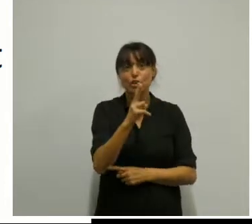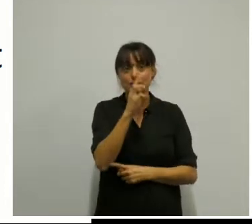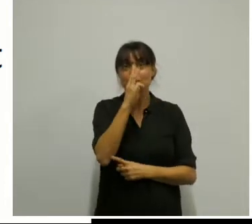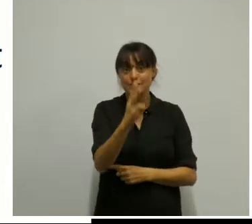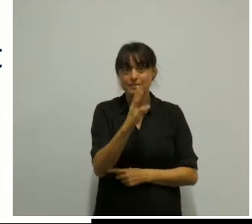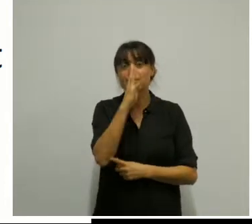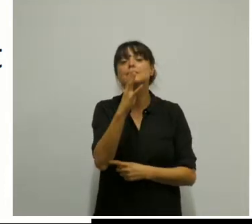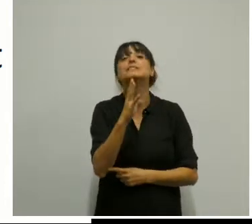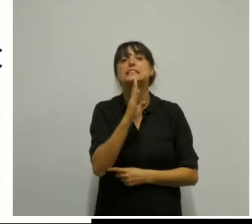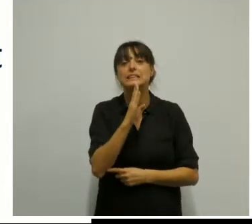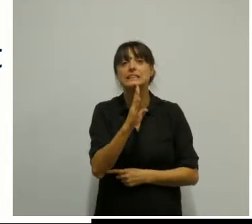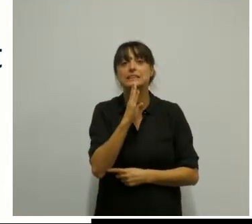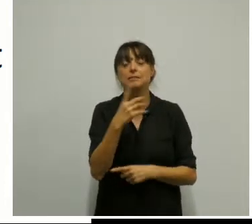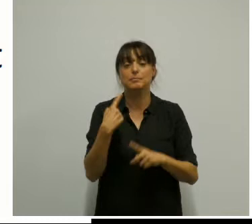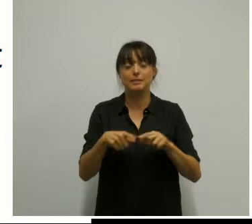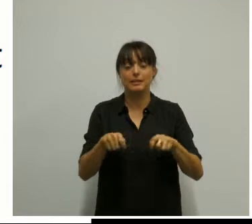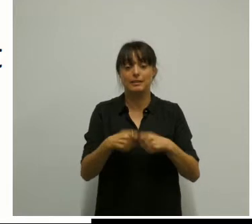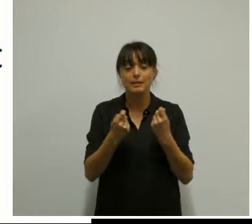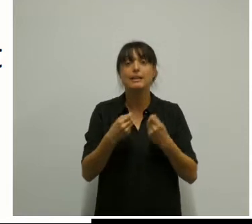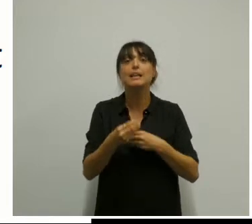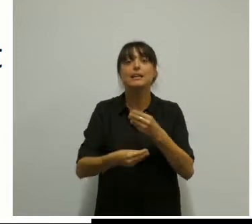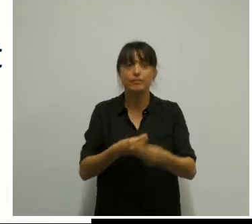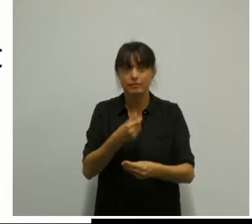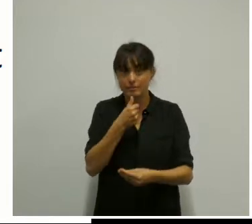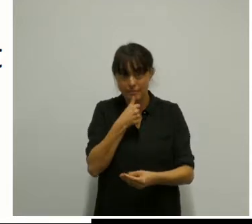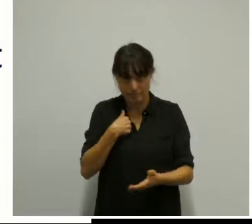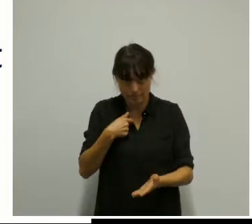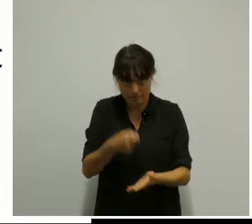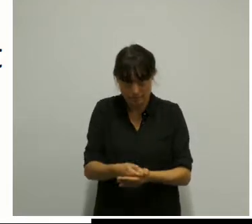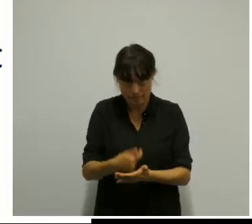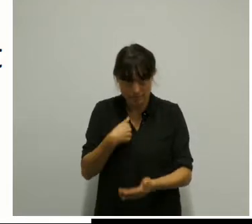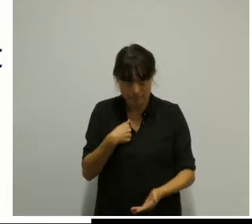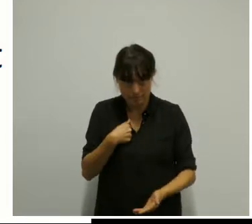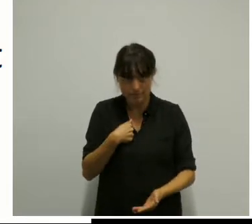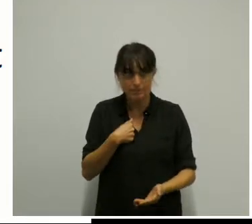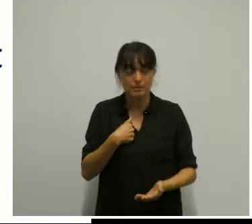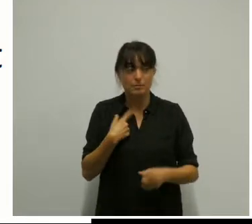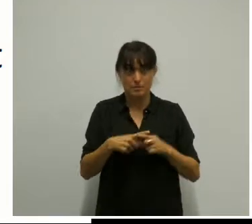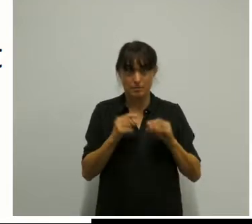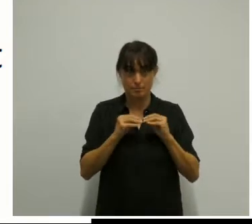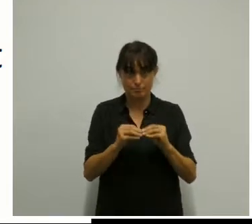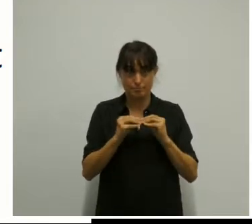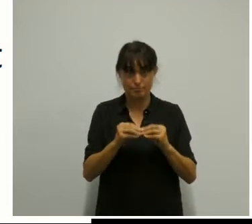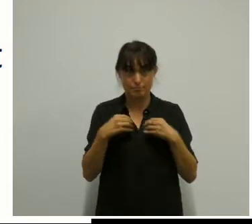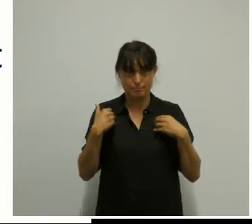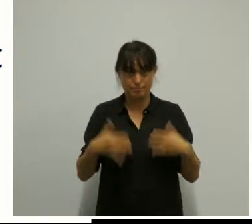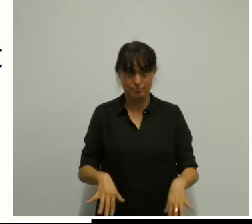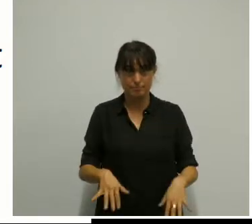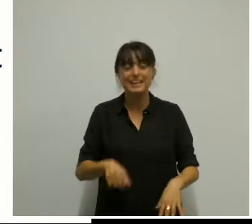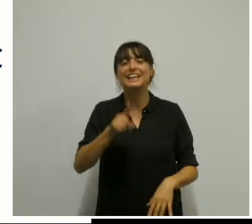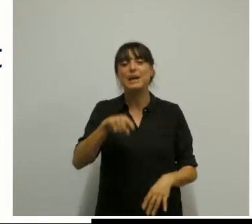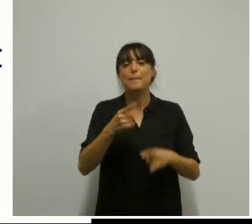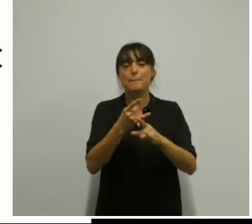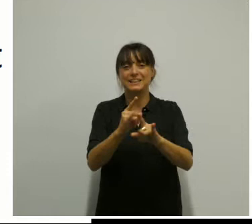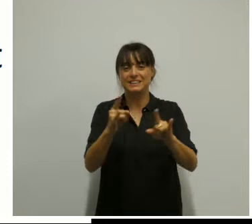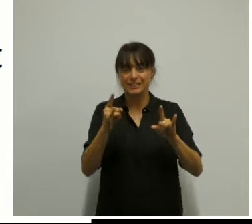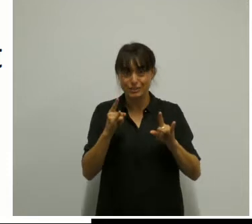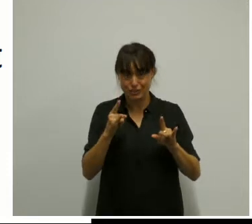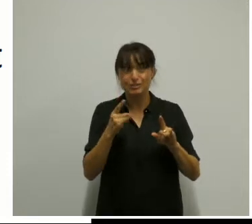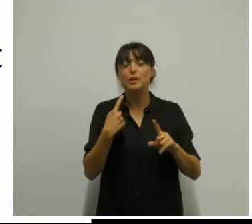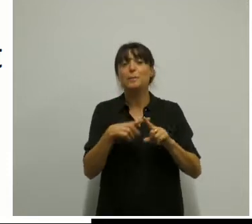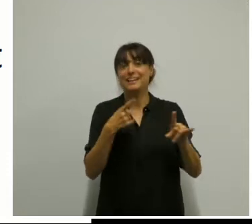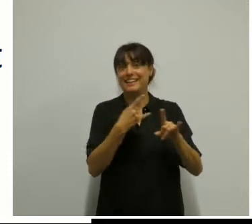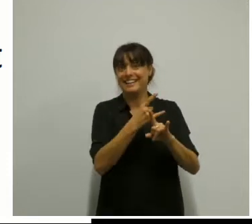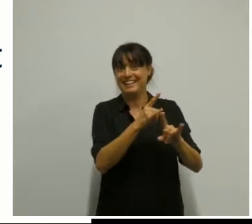quart any quan s'espatlli alguna cosa, doncs que són més coses a arreglar. I també la vegetació. Quan hi ha més